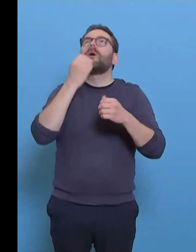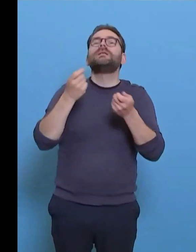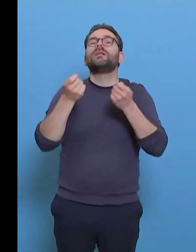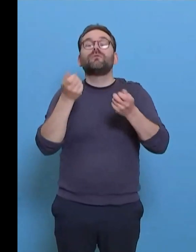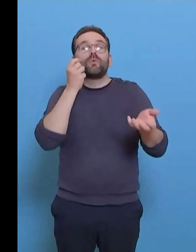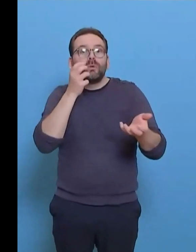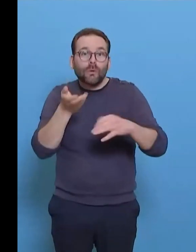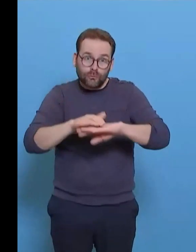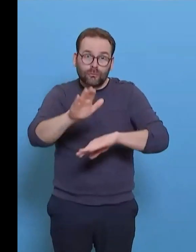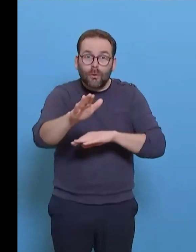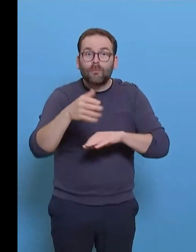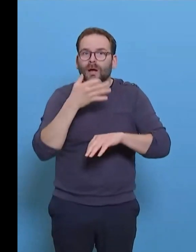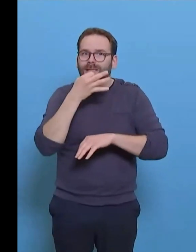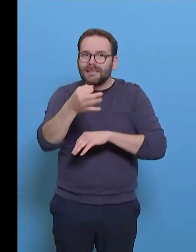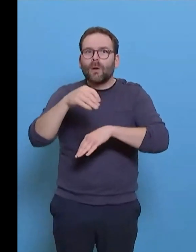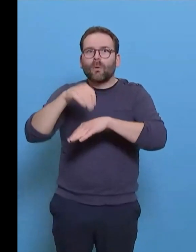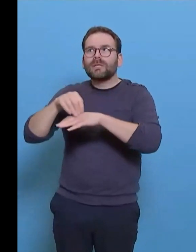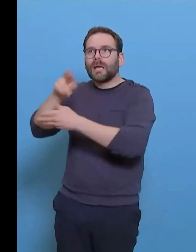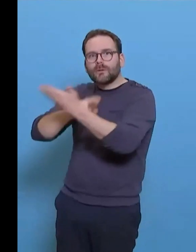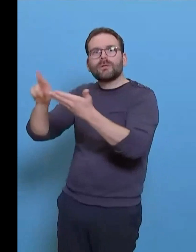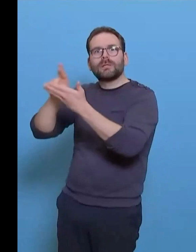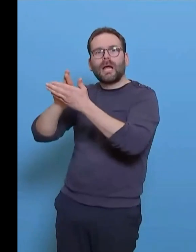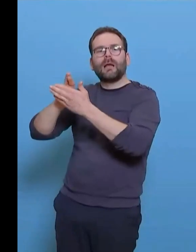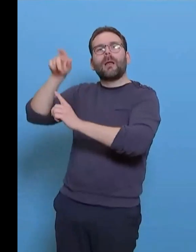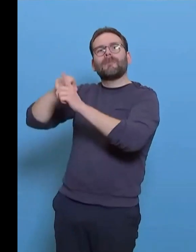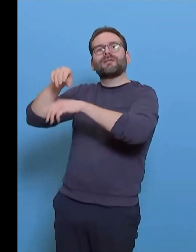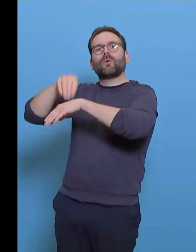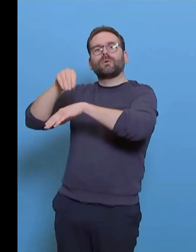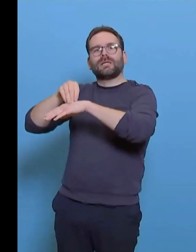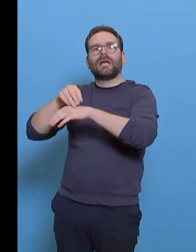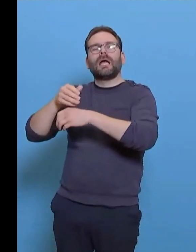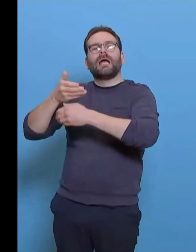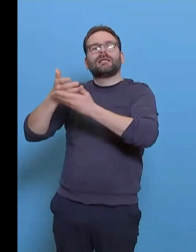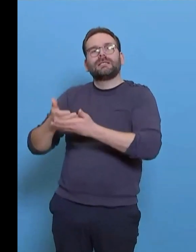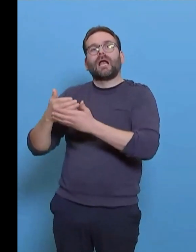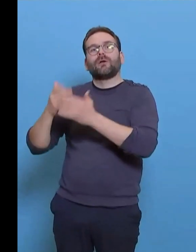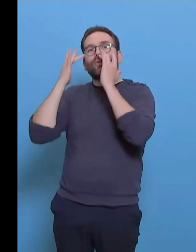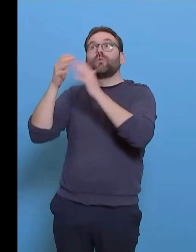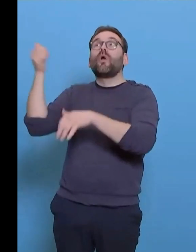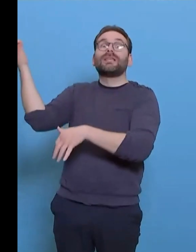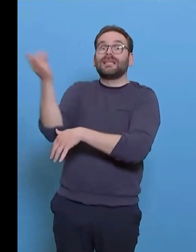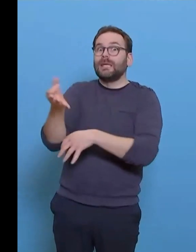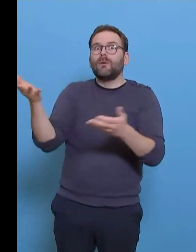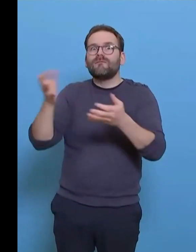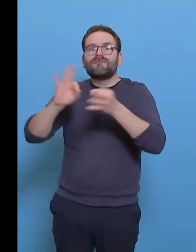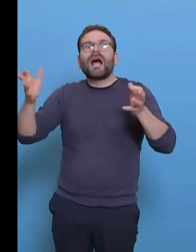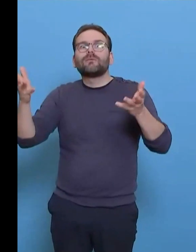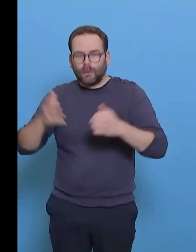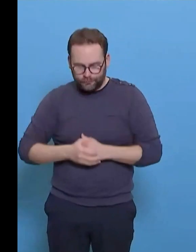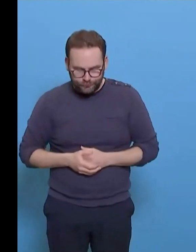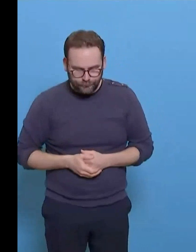permanence, je vais vous dire ce qui a été dit au Conseil régional par le conseiller régional en charge de la culture. Si nous